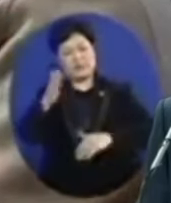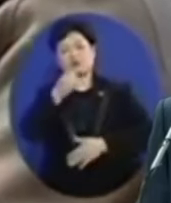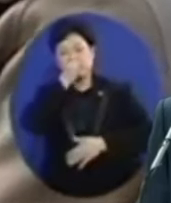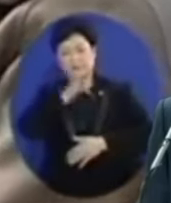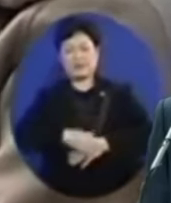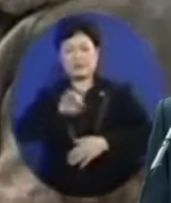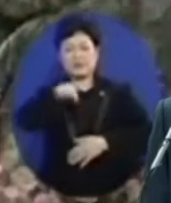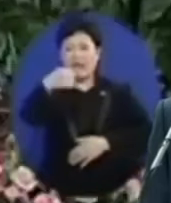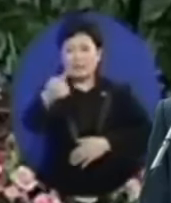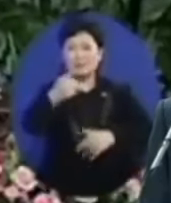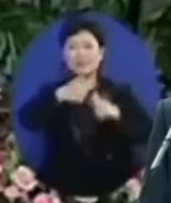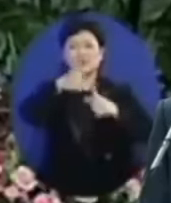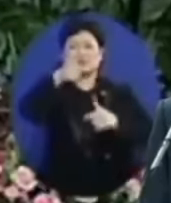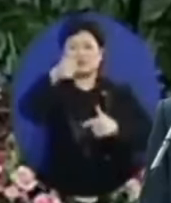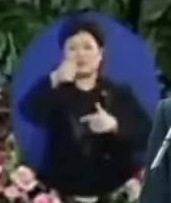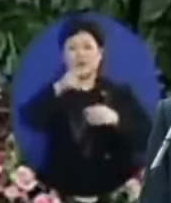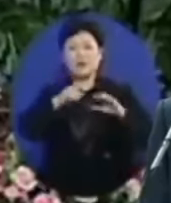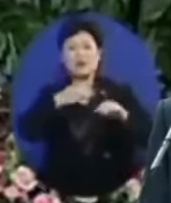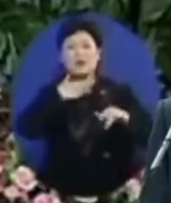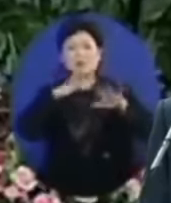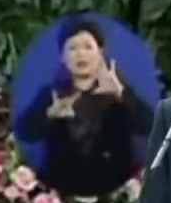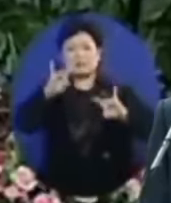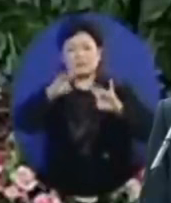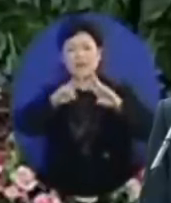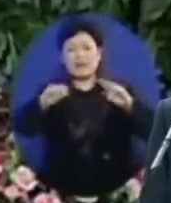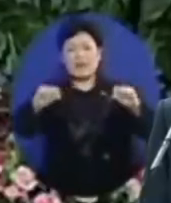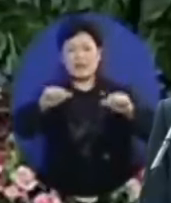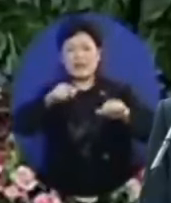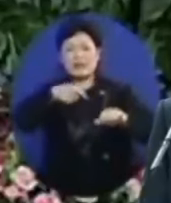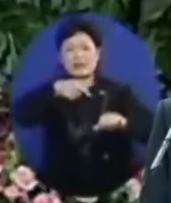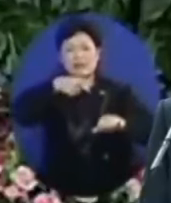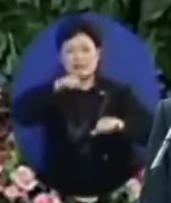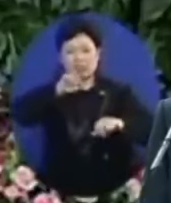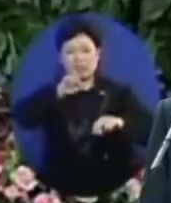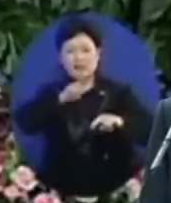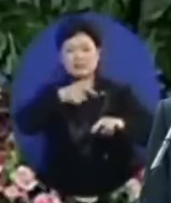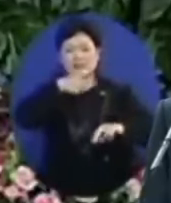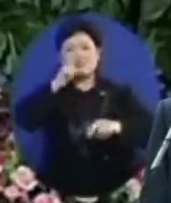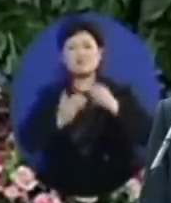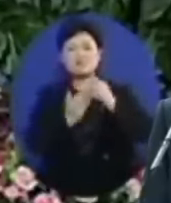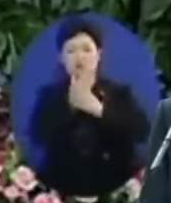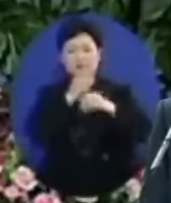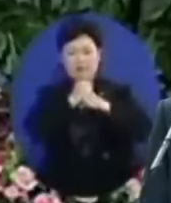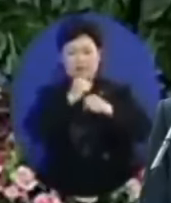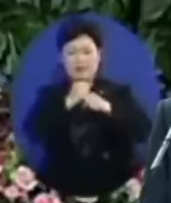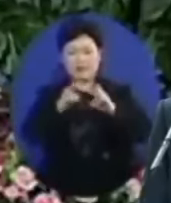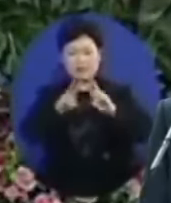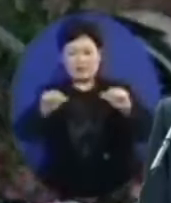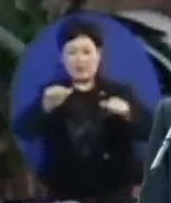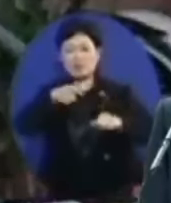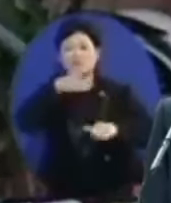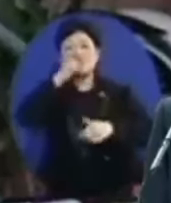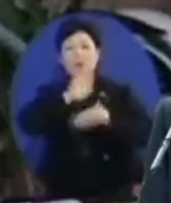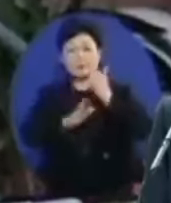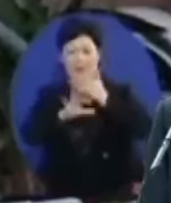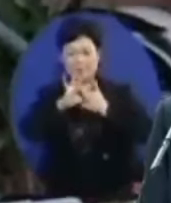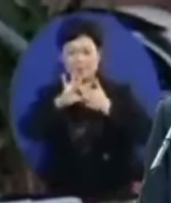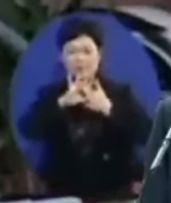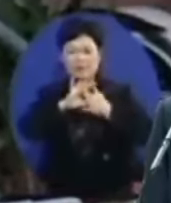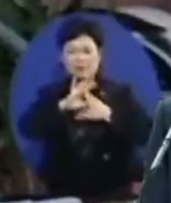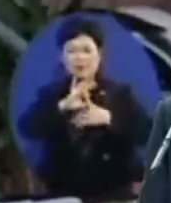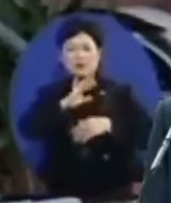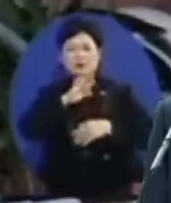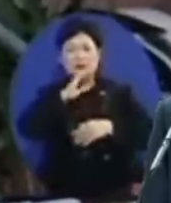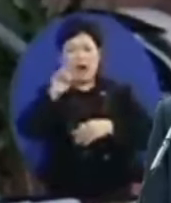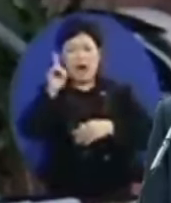그 다음에 예수님은 마른 땅에 냇물 같은 분이라고 말하는 것입니다. 여러분 땅에 물이 없으면 아무 생물이